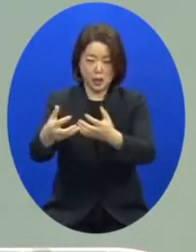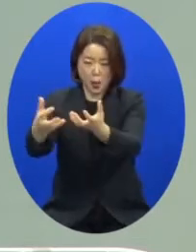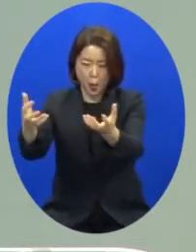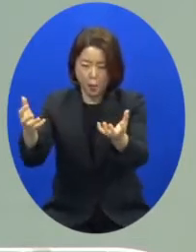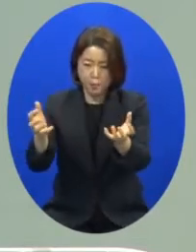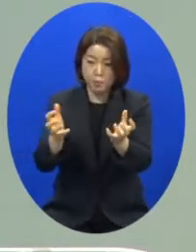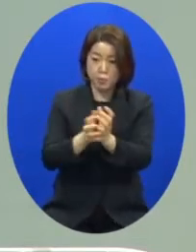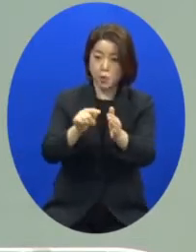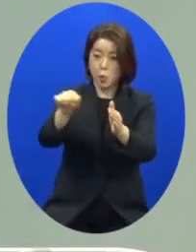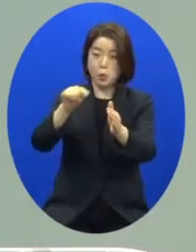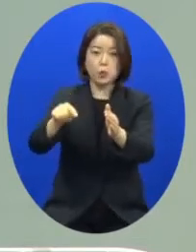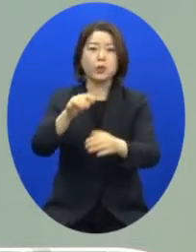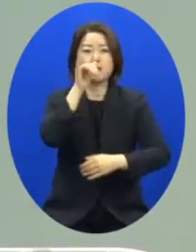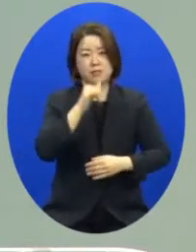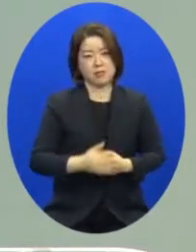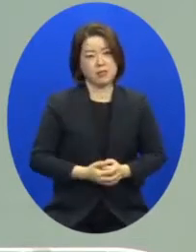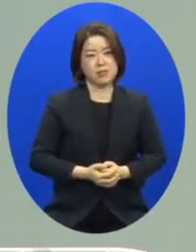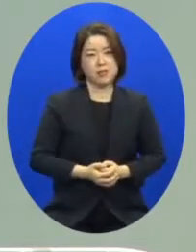들어있었어요